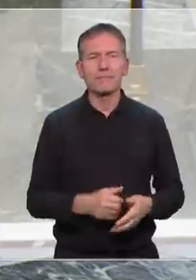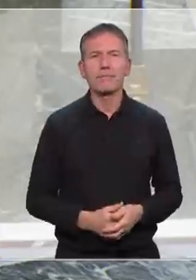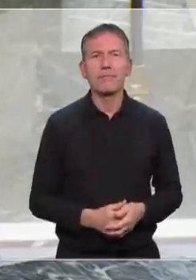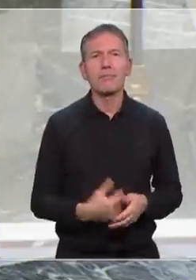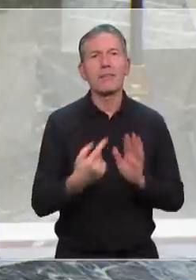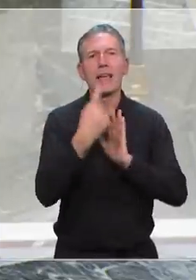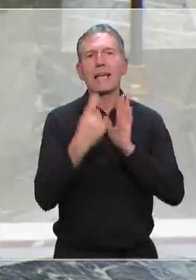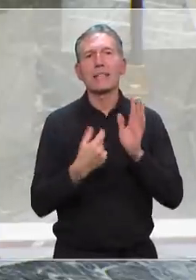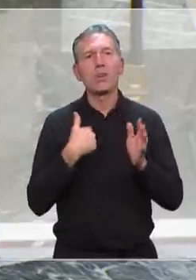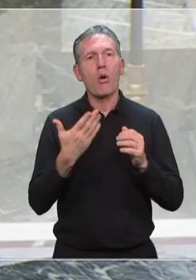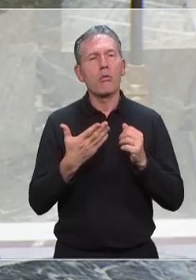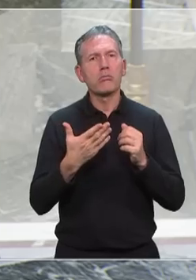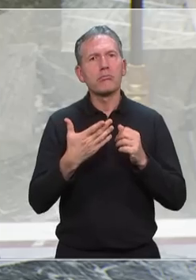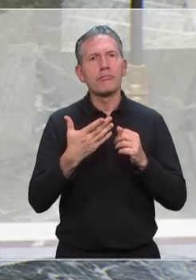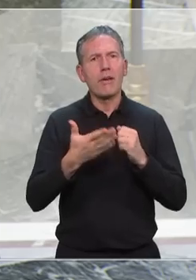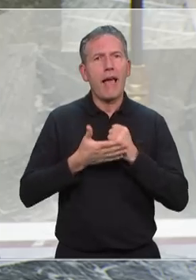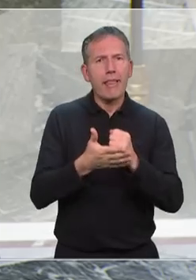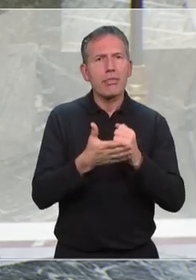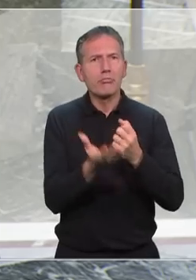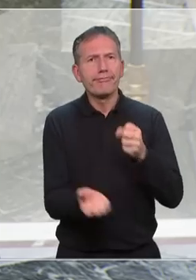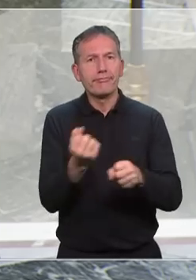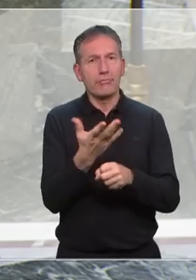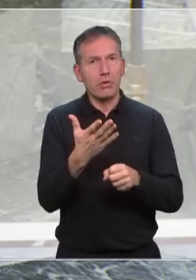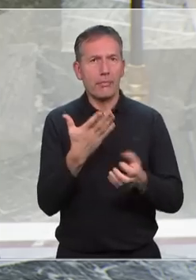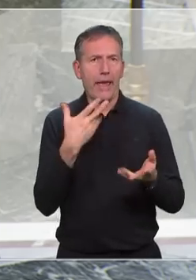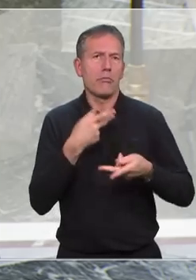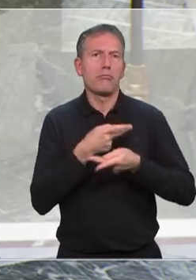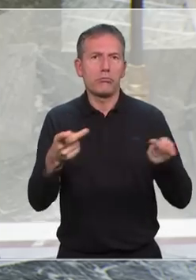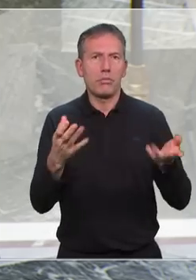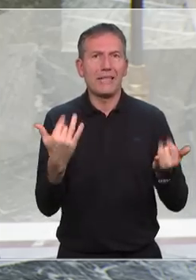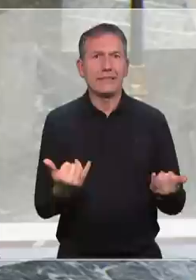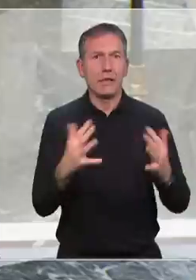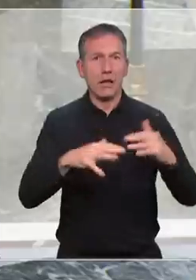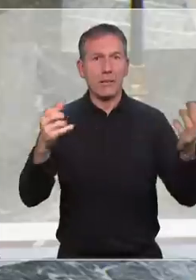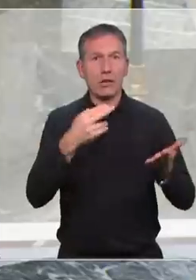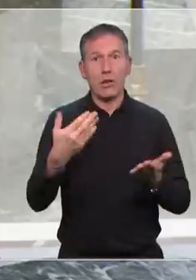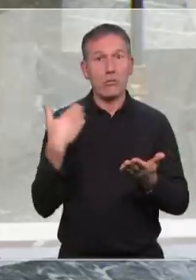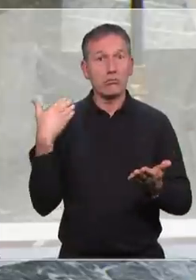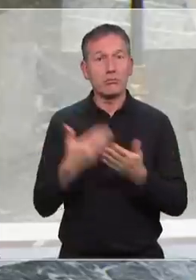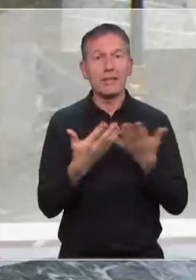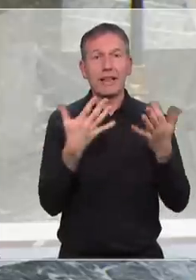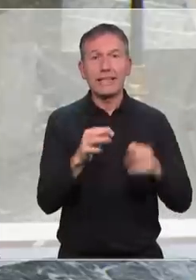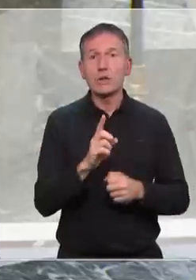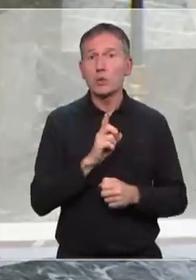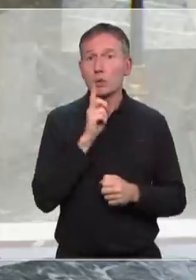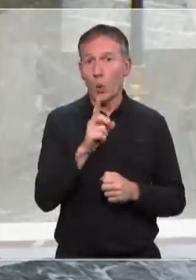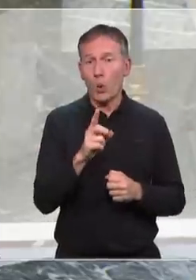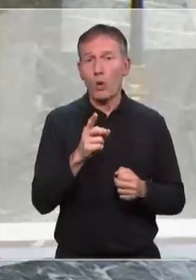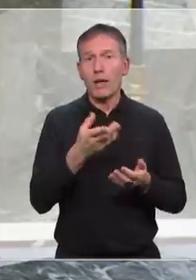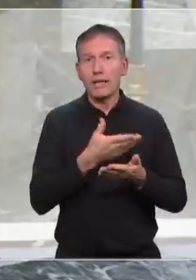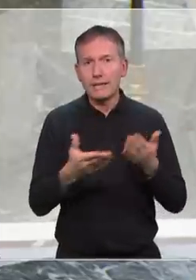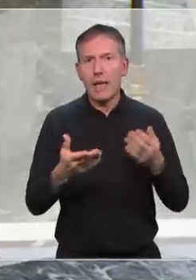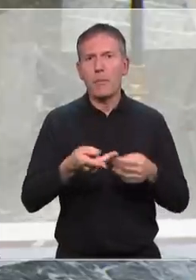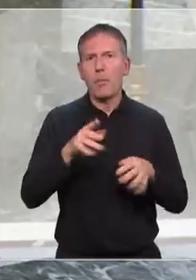aides que nous avons adoptées. Ça me permet de rappeler à l'ensemble de la représentation nationale que depuis une dizaine de jours, nous avons simplifié, nous avons amplifié, nous avons